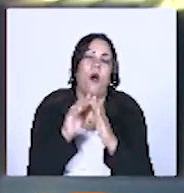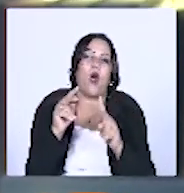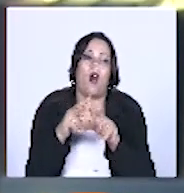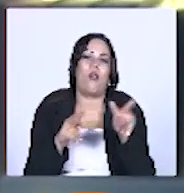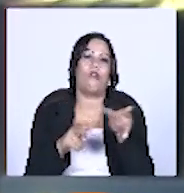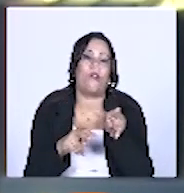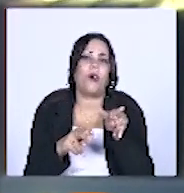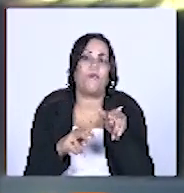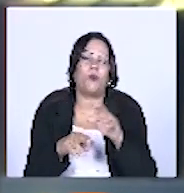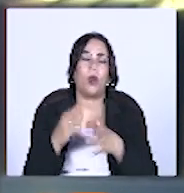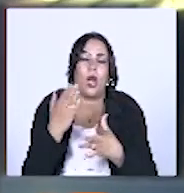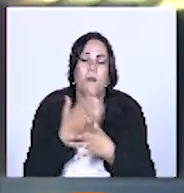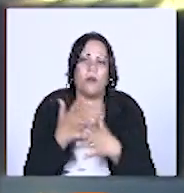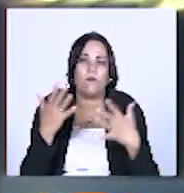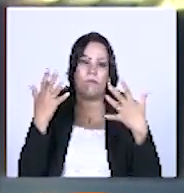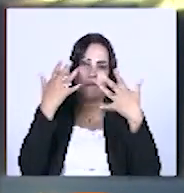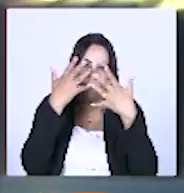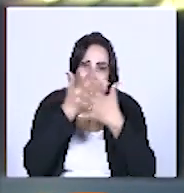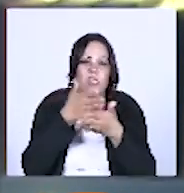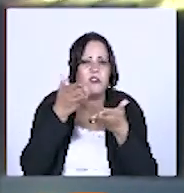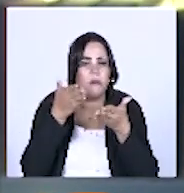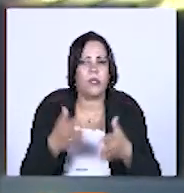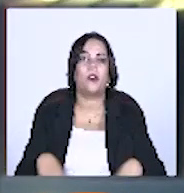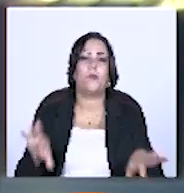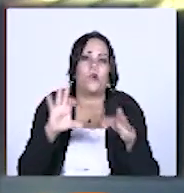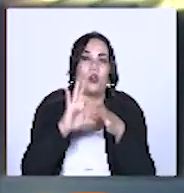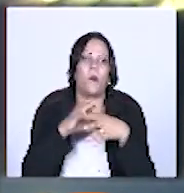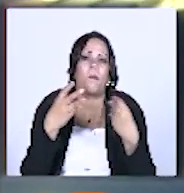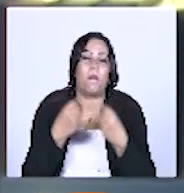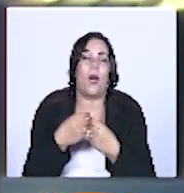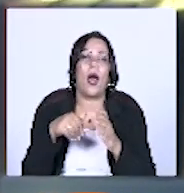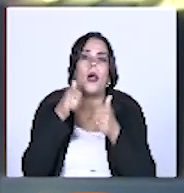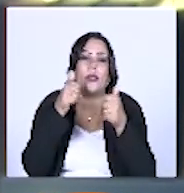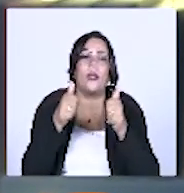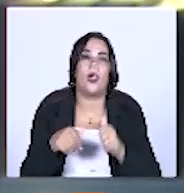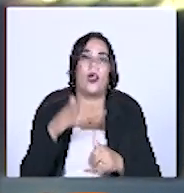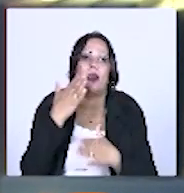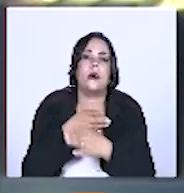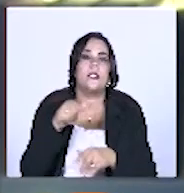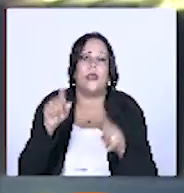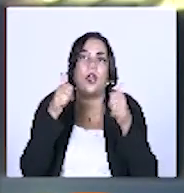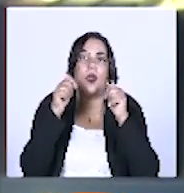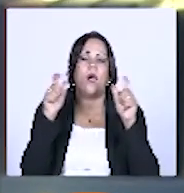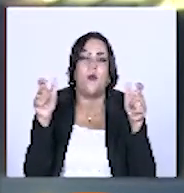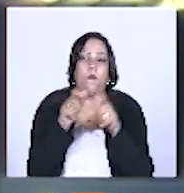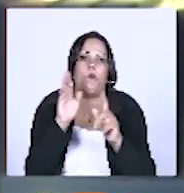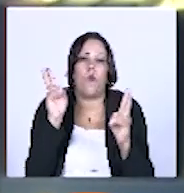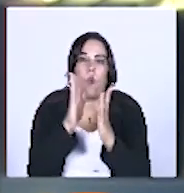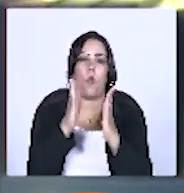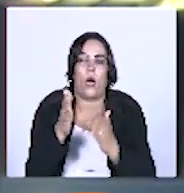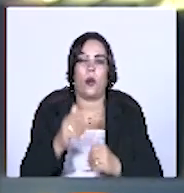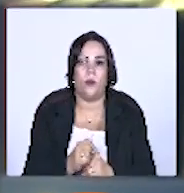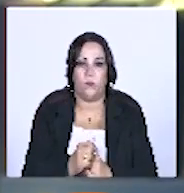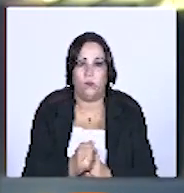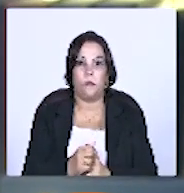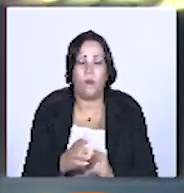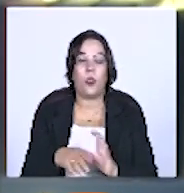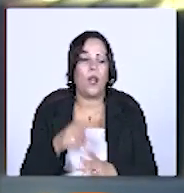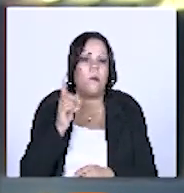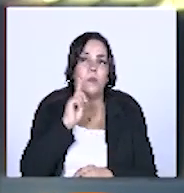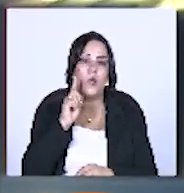وفي ايضا ضبابيه تتعلق بنتائج هذه المواجهه نامل ان تتسع